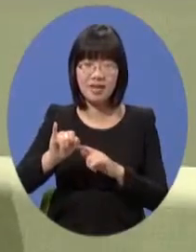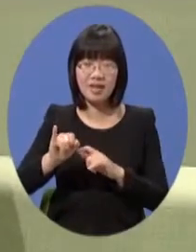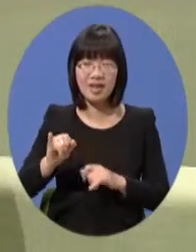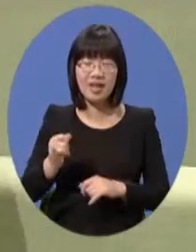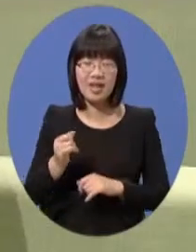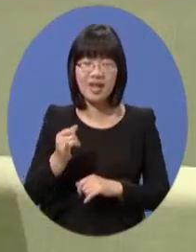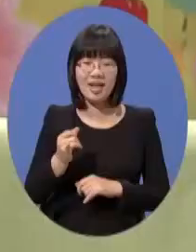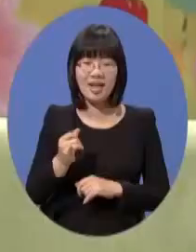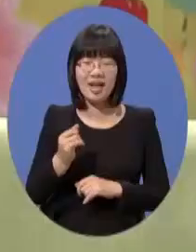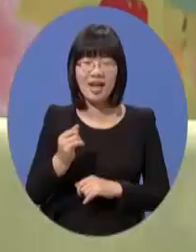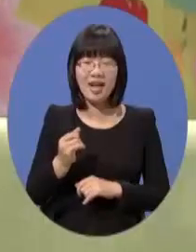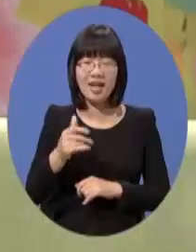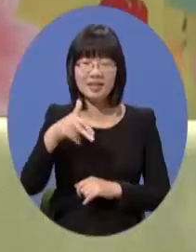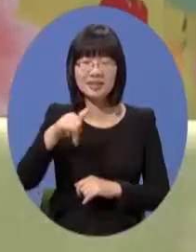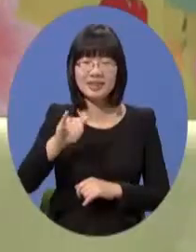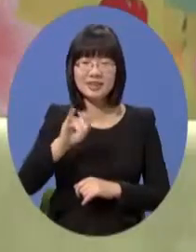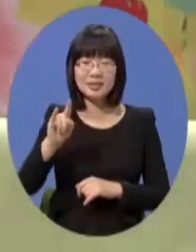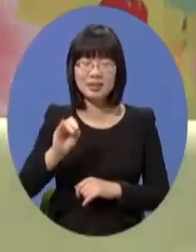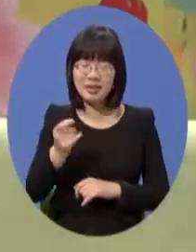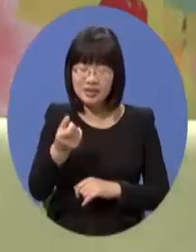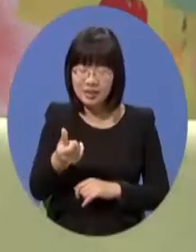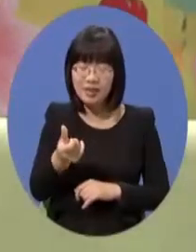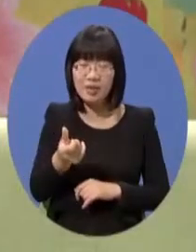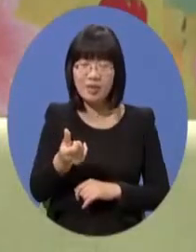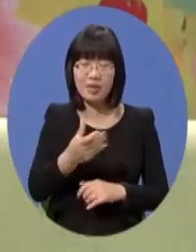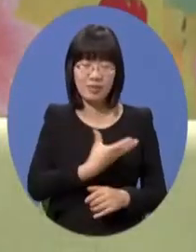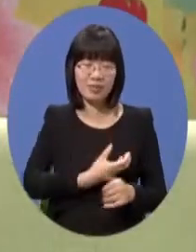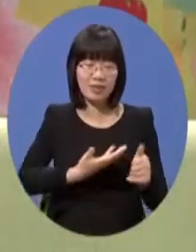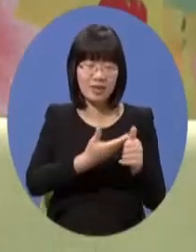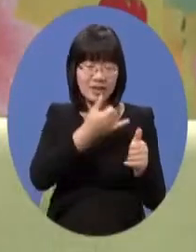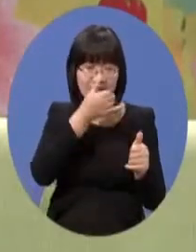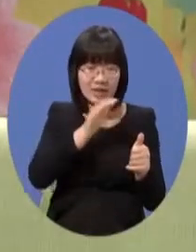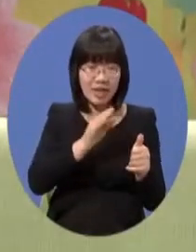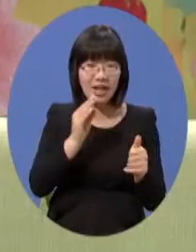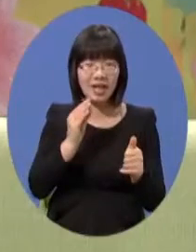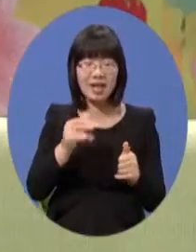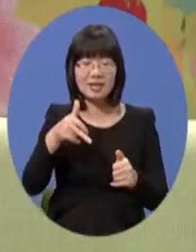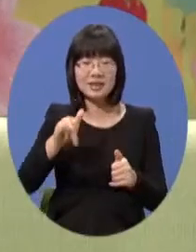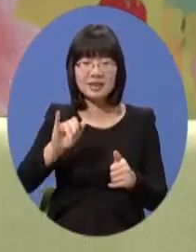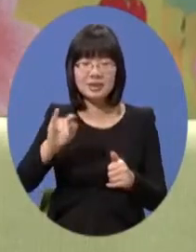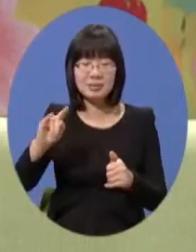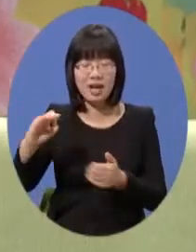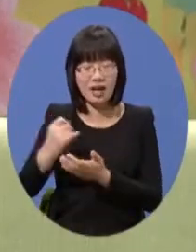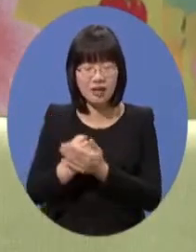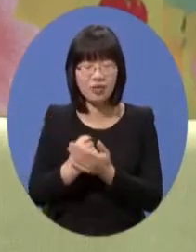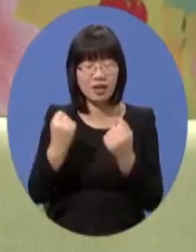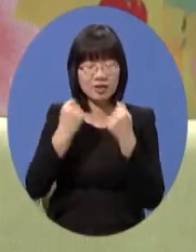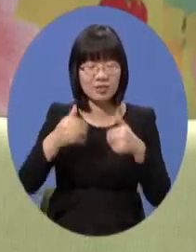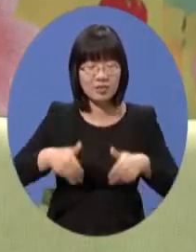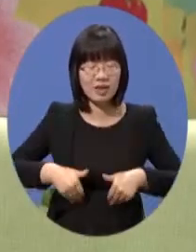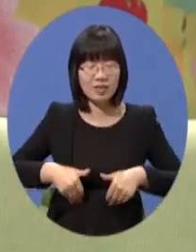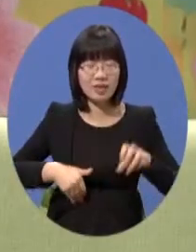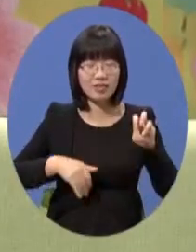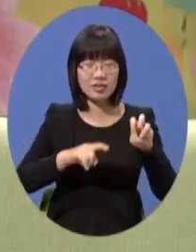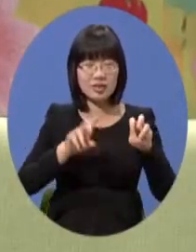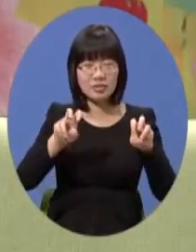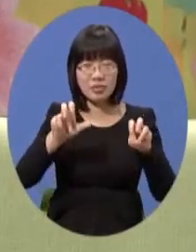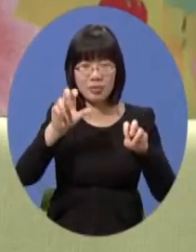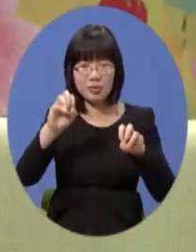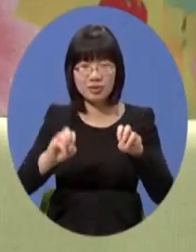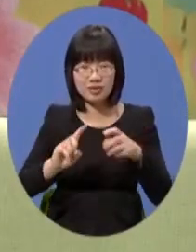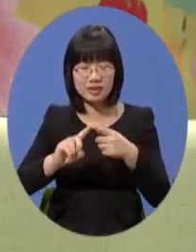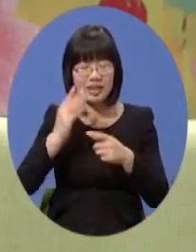우유를 먹인다고 하셨는데 네. 5세 미만에는 지방으로 많은 에너지를 공급을 받아야 되거든요. 그렇죠. 30에서 50%가 지방으로